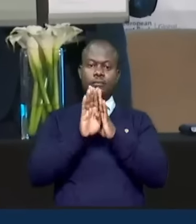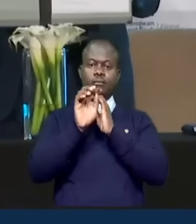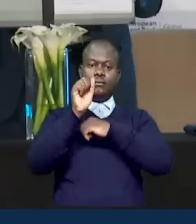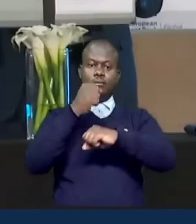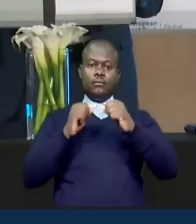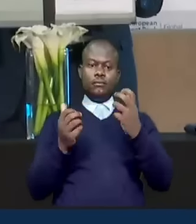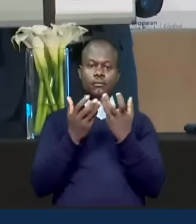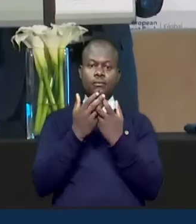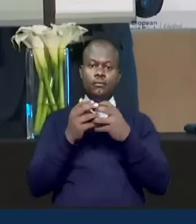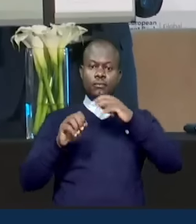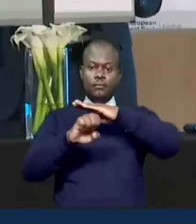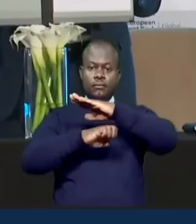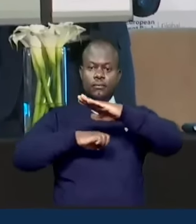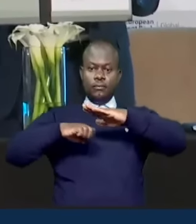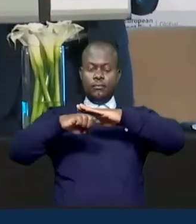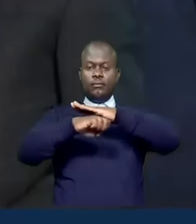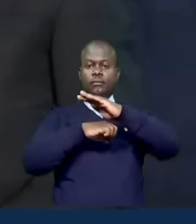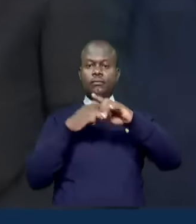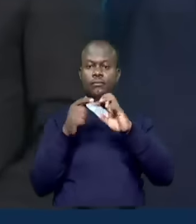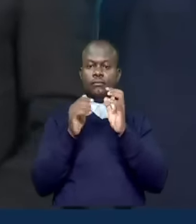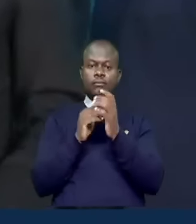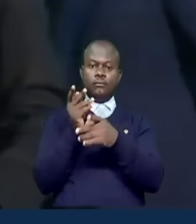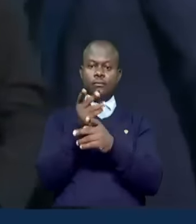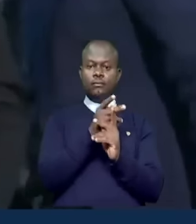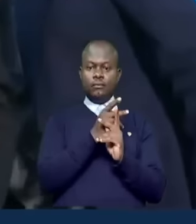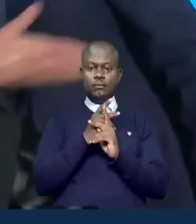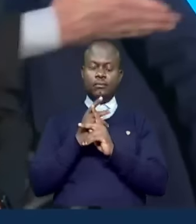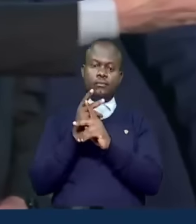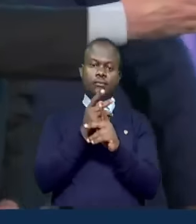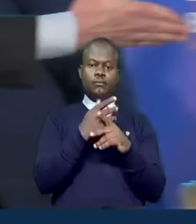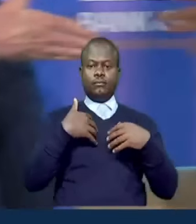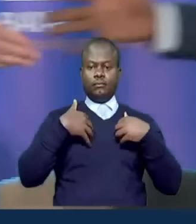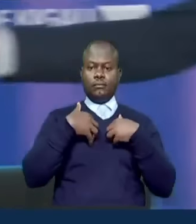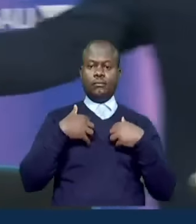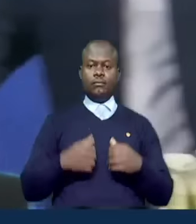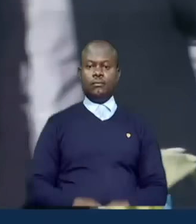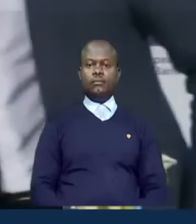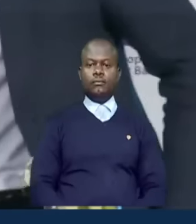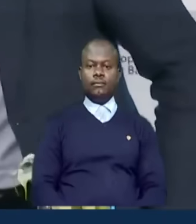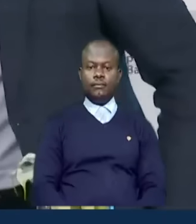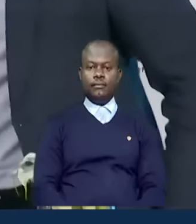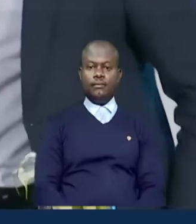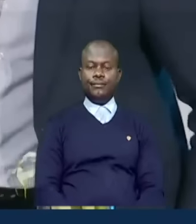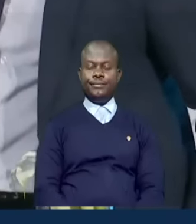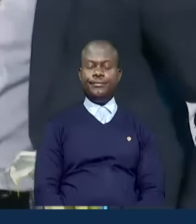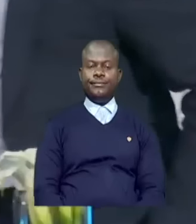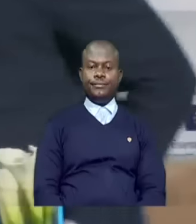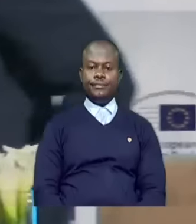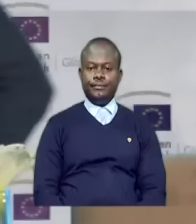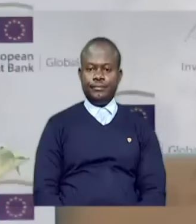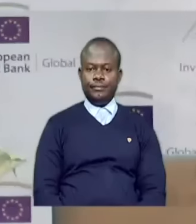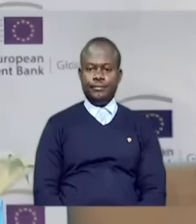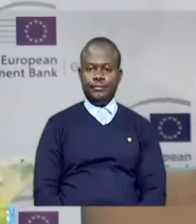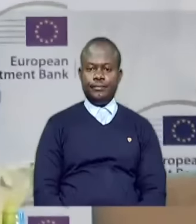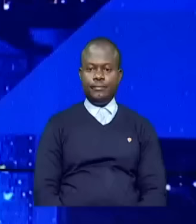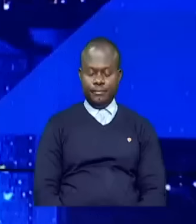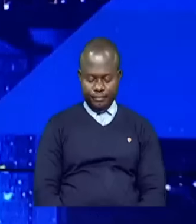no kubungabunga ibidukikije ndetse no kwita ku rusobe rw'ibinyabuzima. Adams Kwizera, Televiziyo Rwanda, i